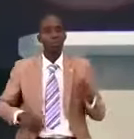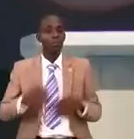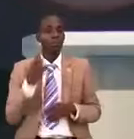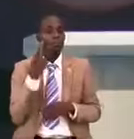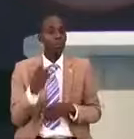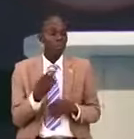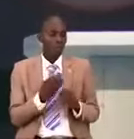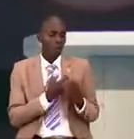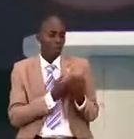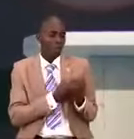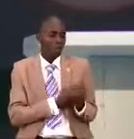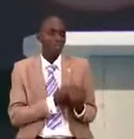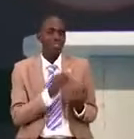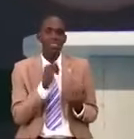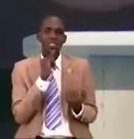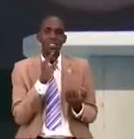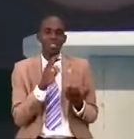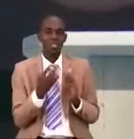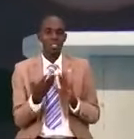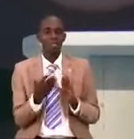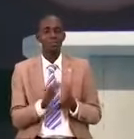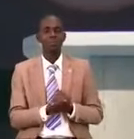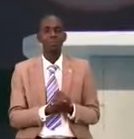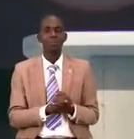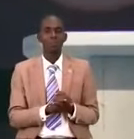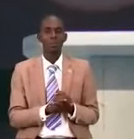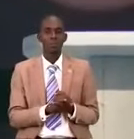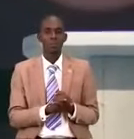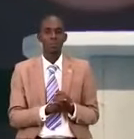est comme une plante qu'il faut mettre en terre arrosée